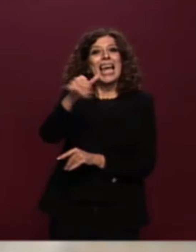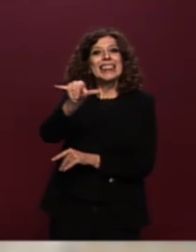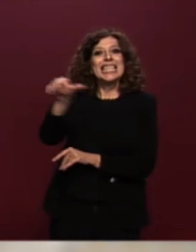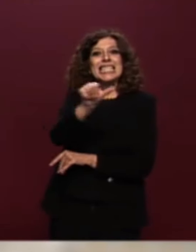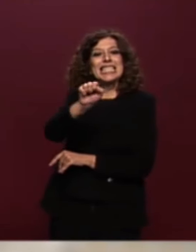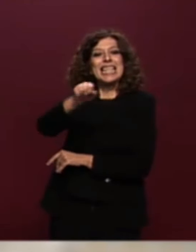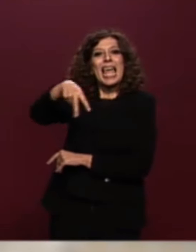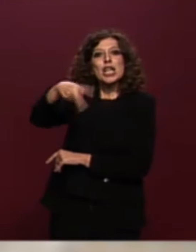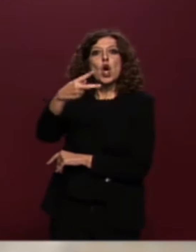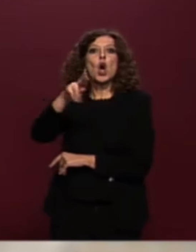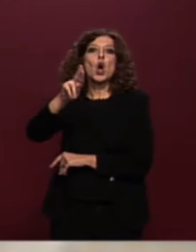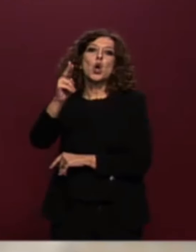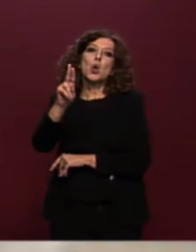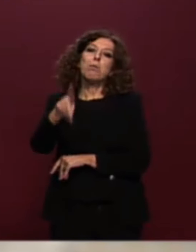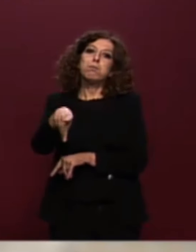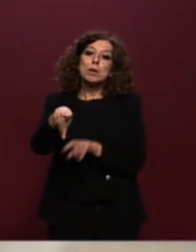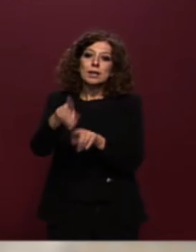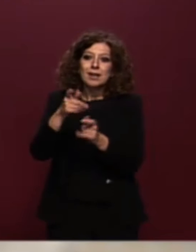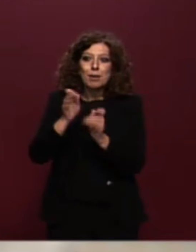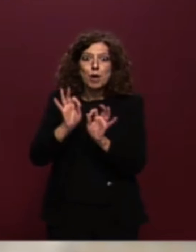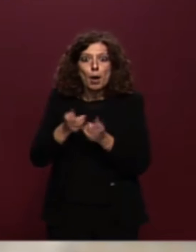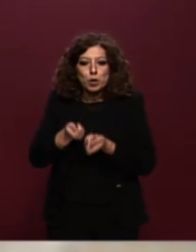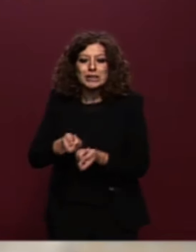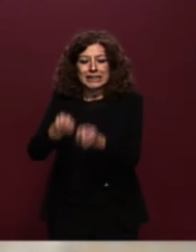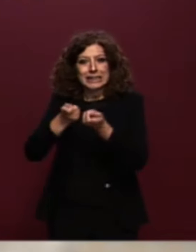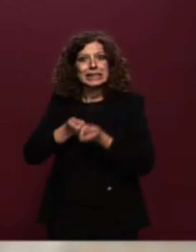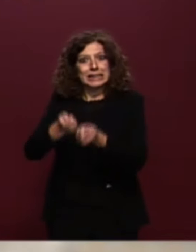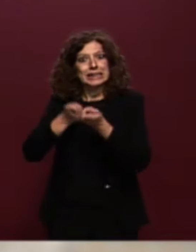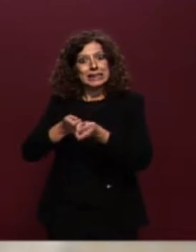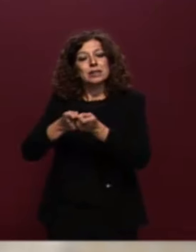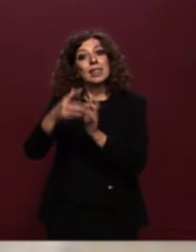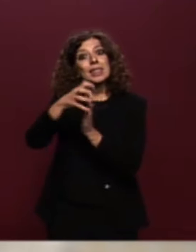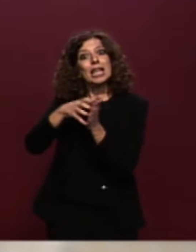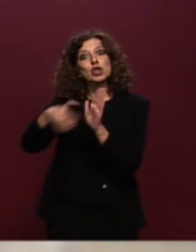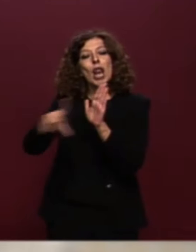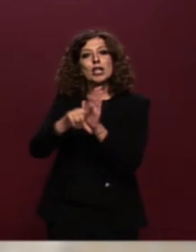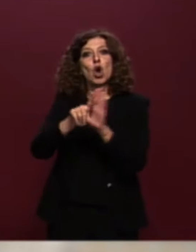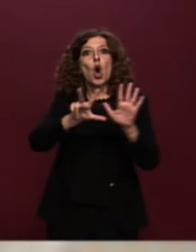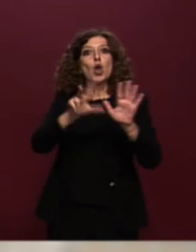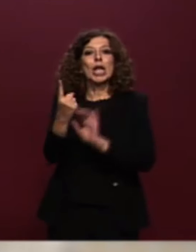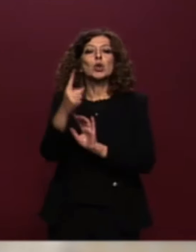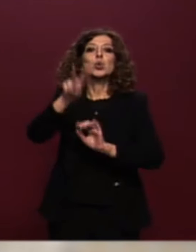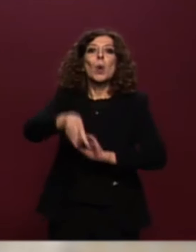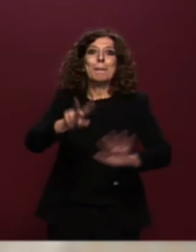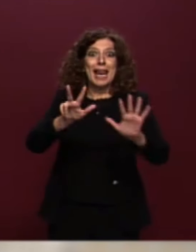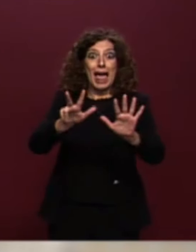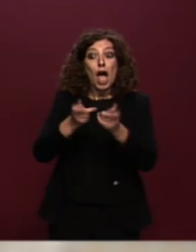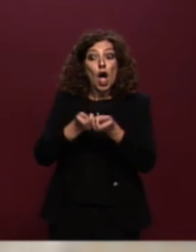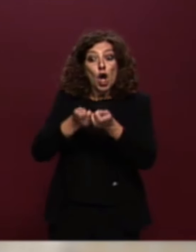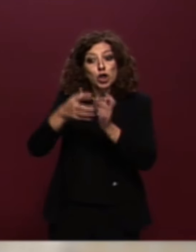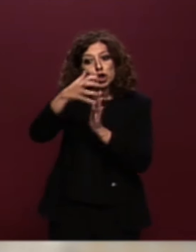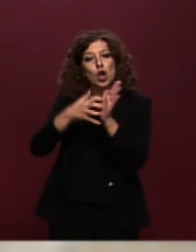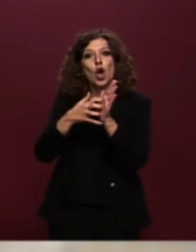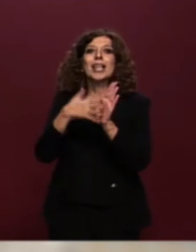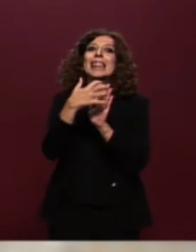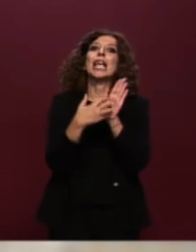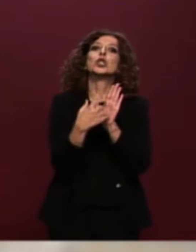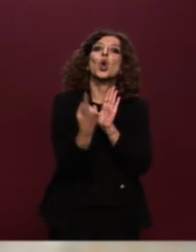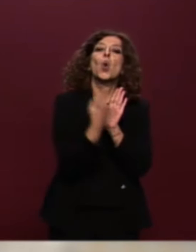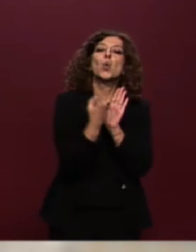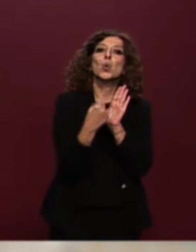una spinta definitiva all'approvazione del testo legislativo 81 del 2008. Quel testo unico che